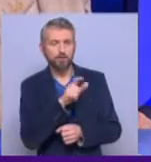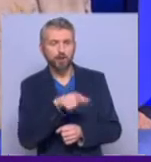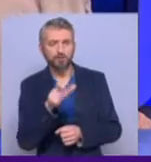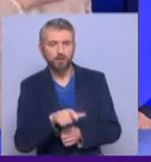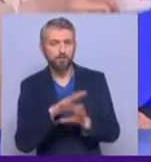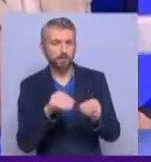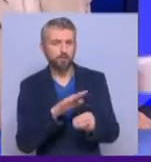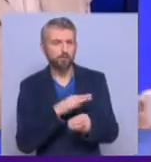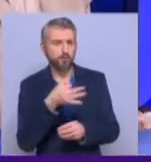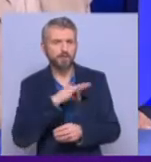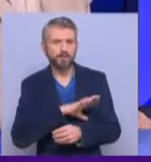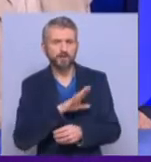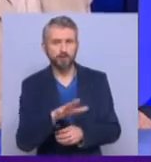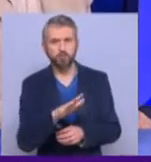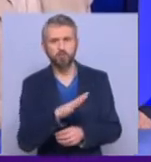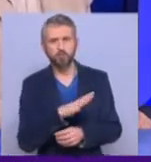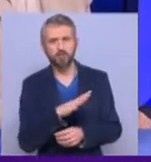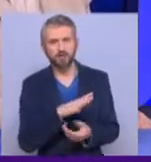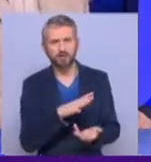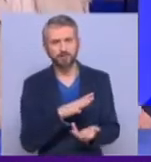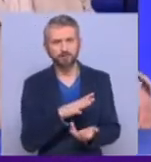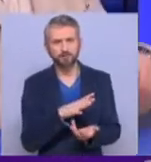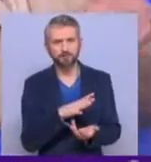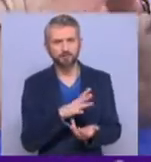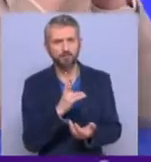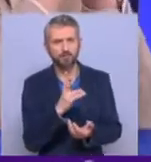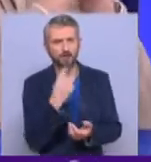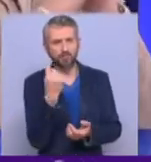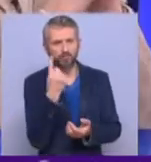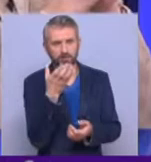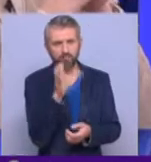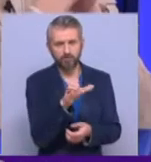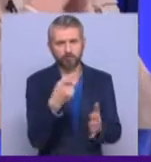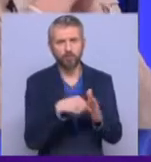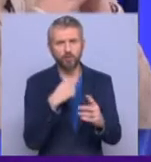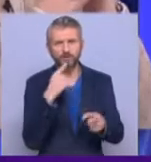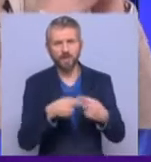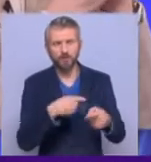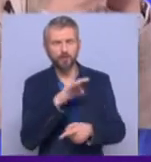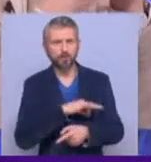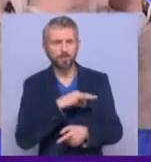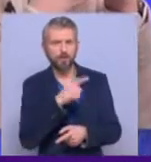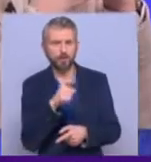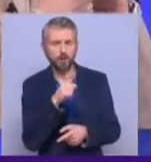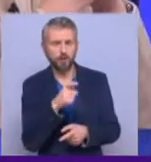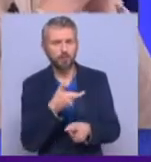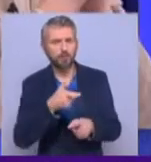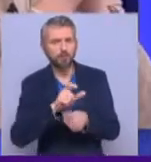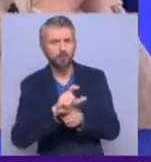споживачам, в принципі, навіть було невигідно бути на лічильниках, тому що зазвичай споживання газу є більше,